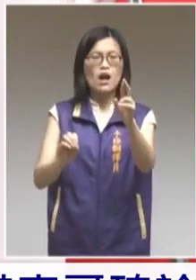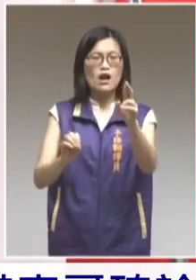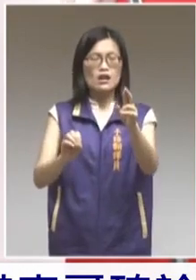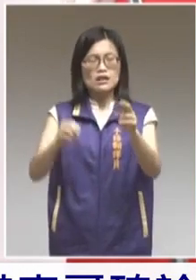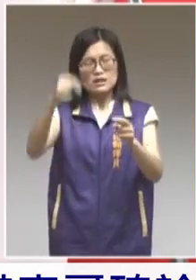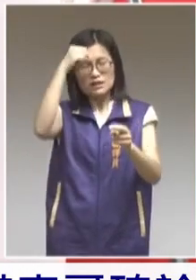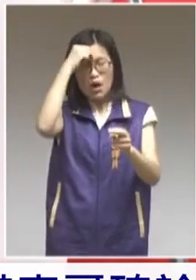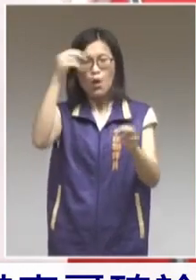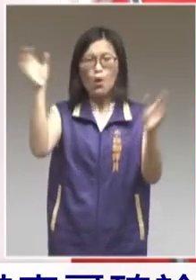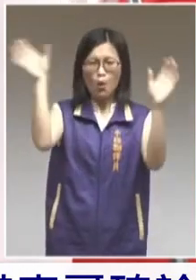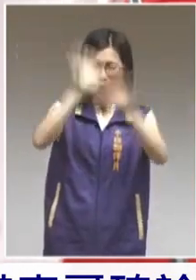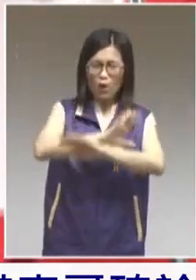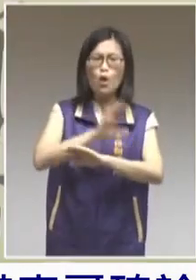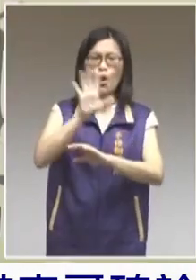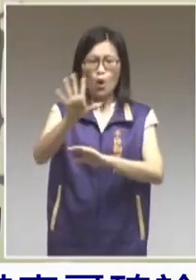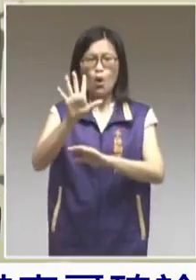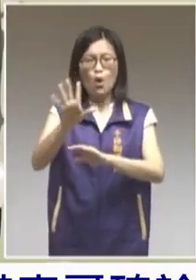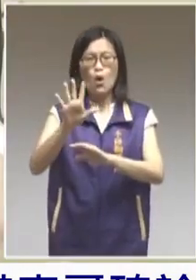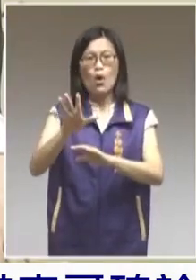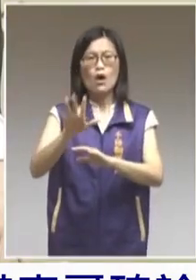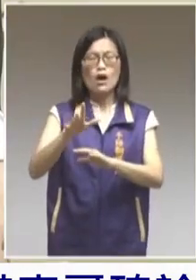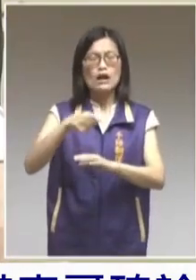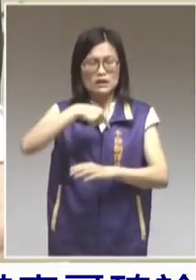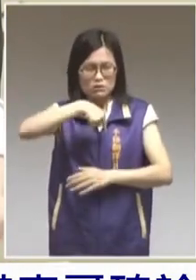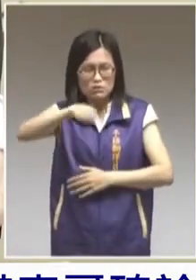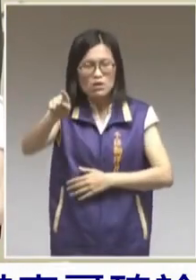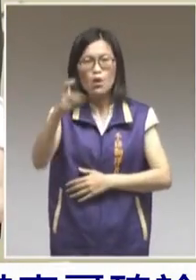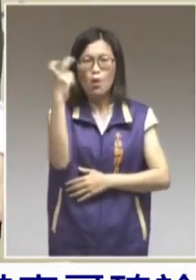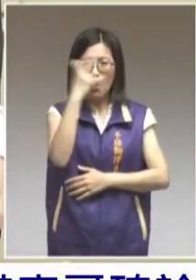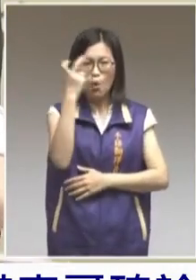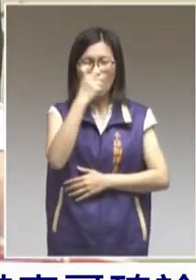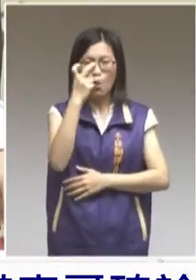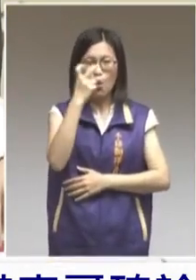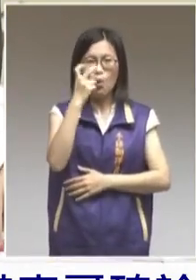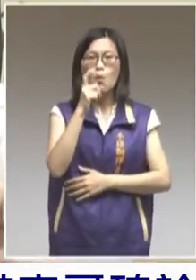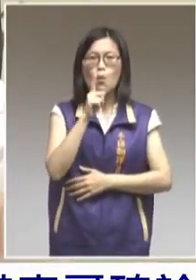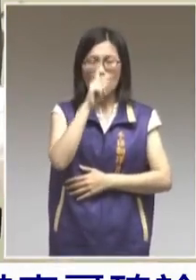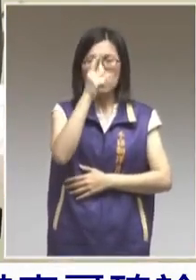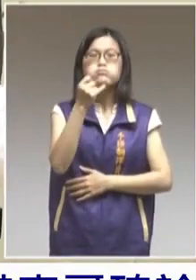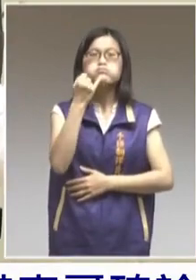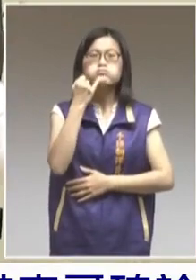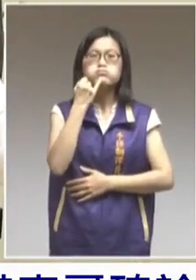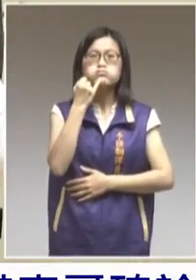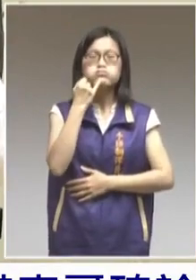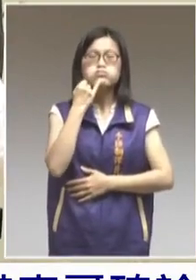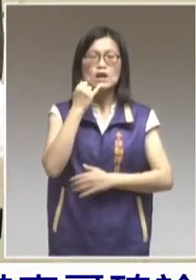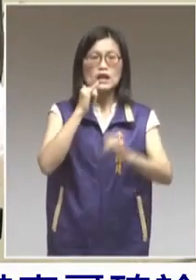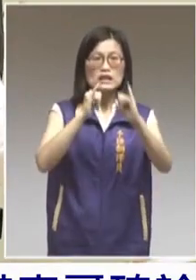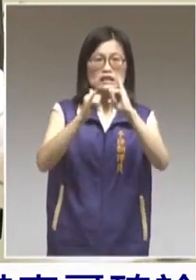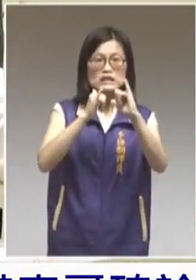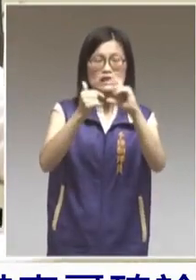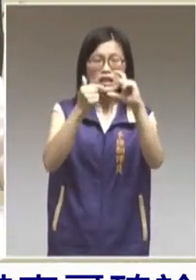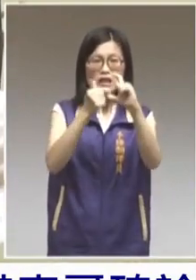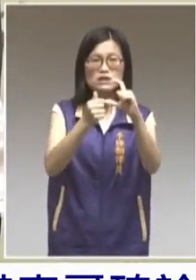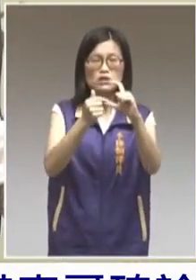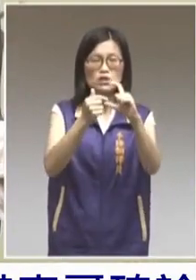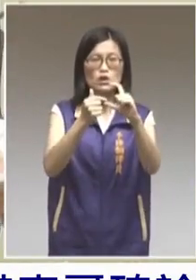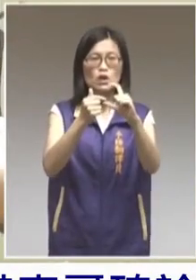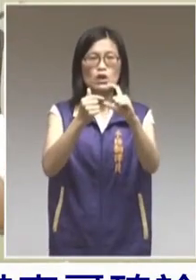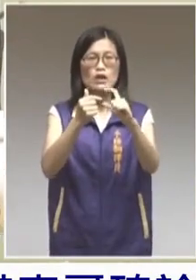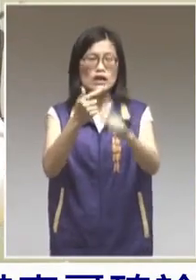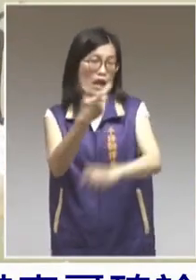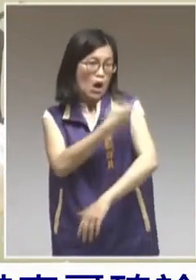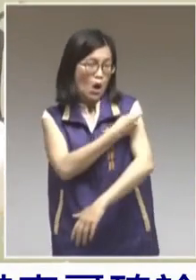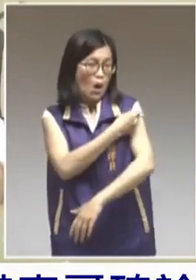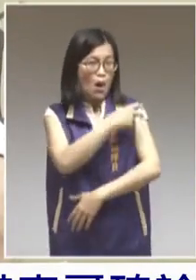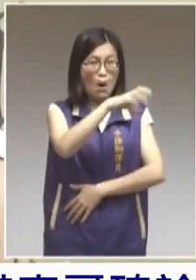点，吼，会当扎健保卡，去啊做筛检。啊，那在社区的这个疫苗接种站的部